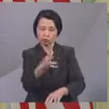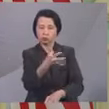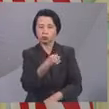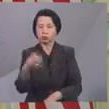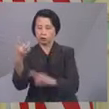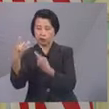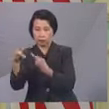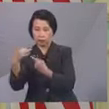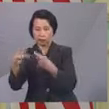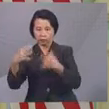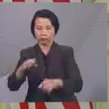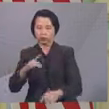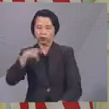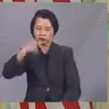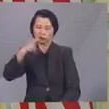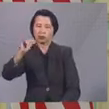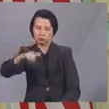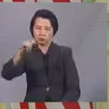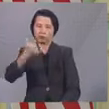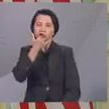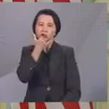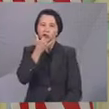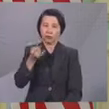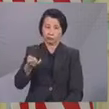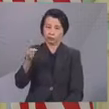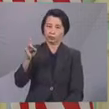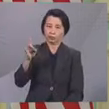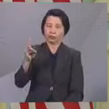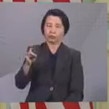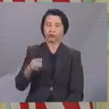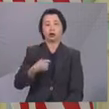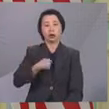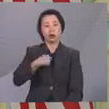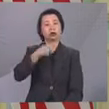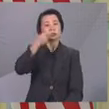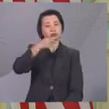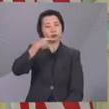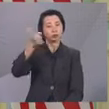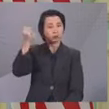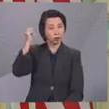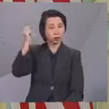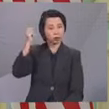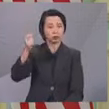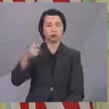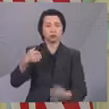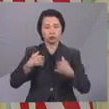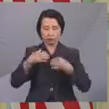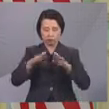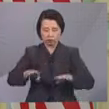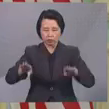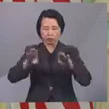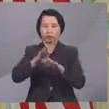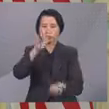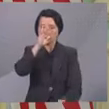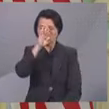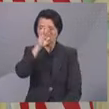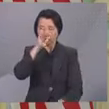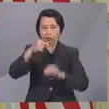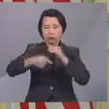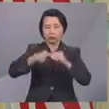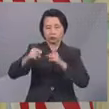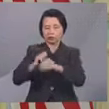18 telah mengaku bersalah. Yang saya sebutkan tadi adalah berita palsu